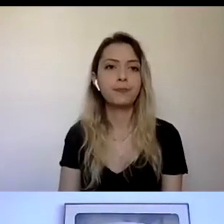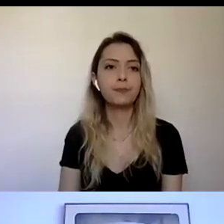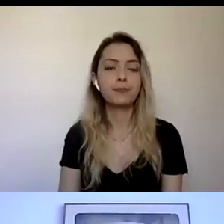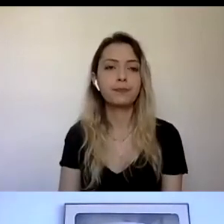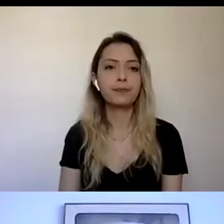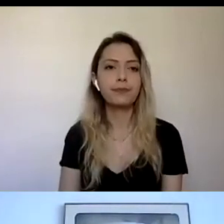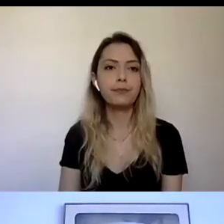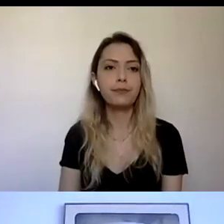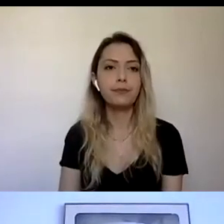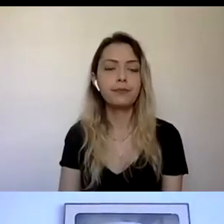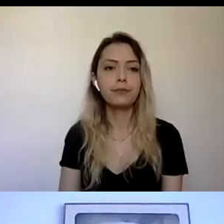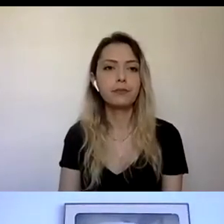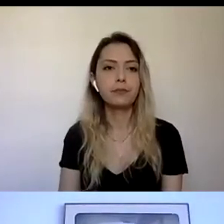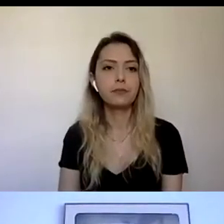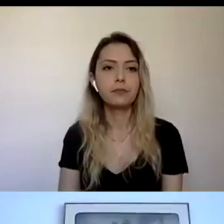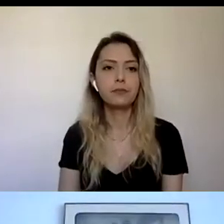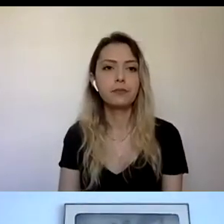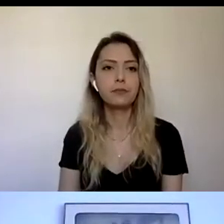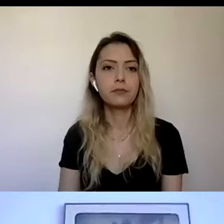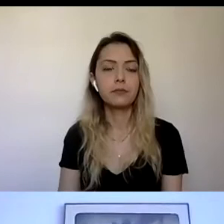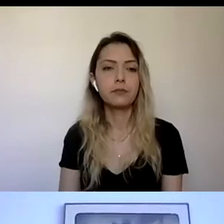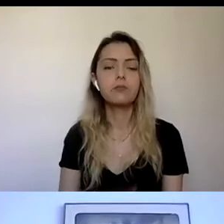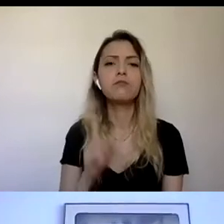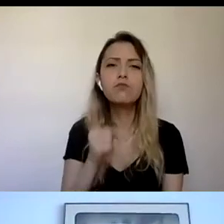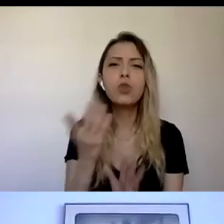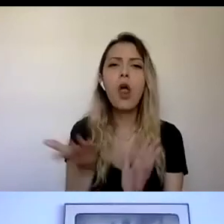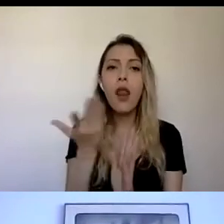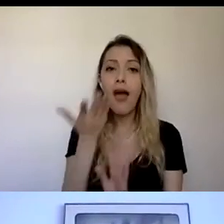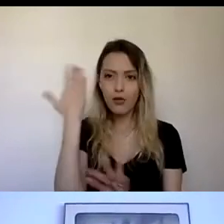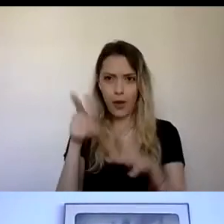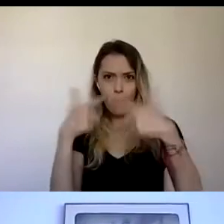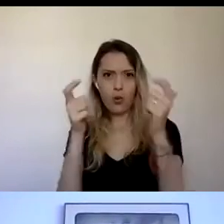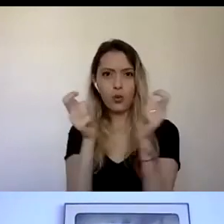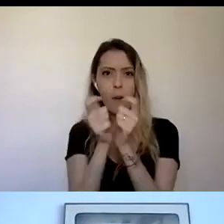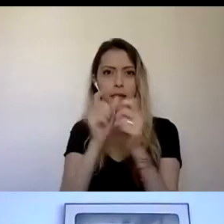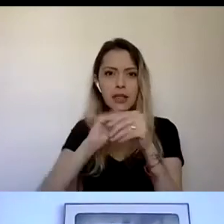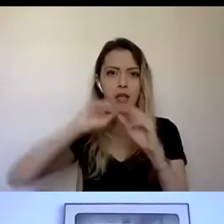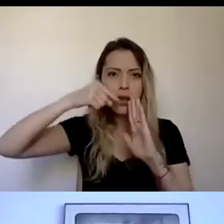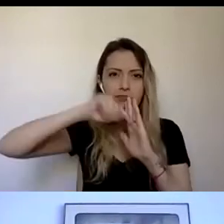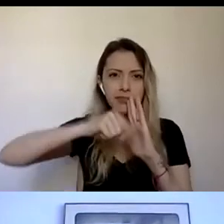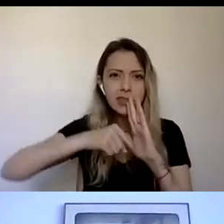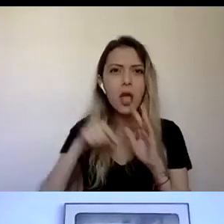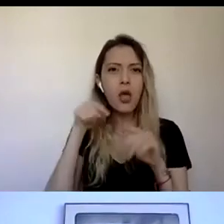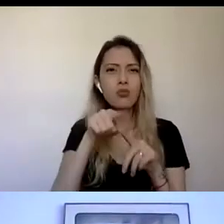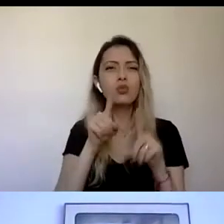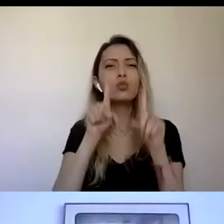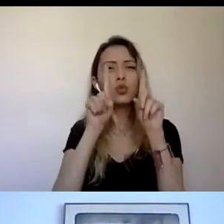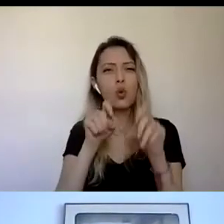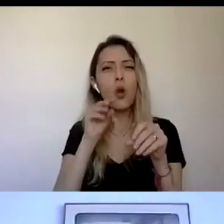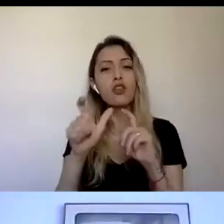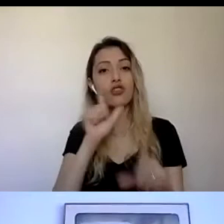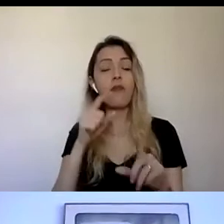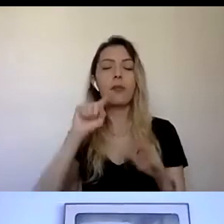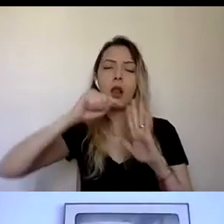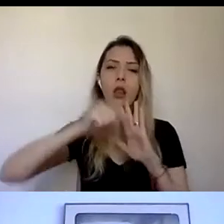Bunların bir kısmı aslında sanıyorum daha önceki webinarlarda daha da tartışılan